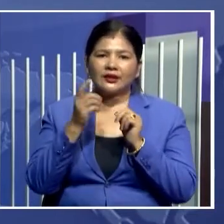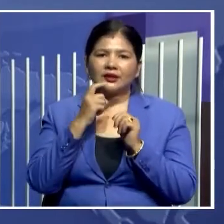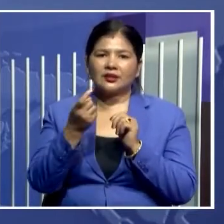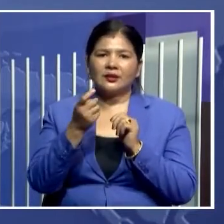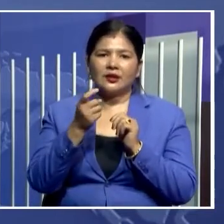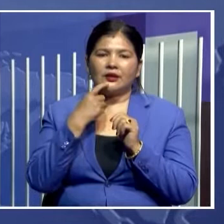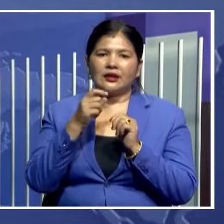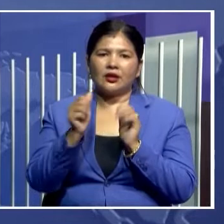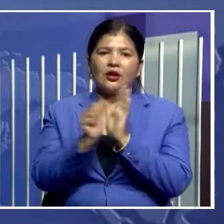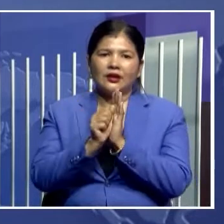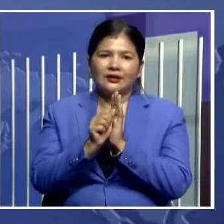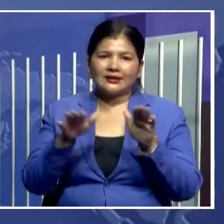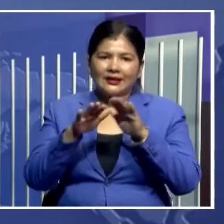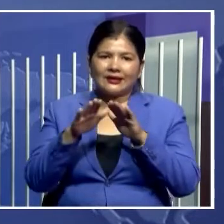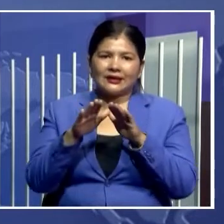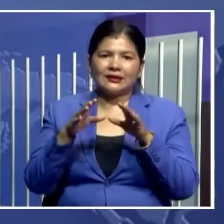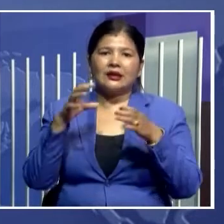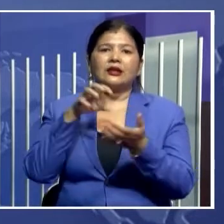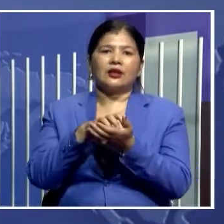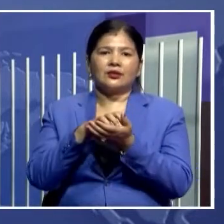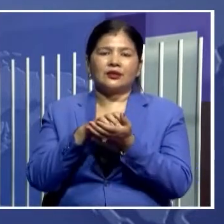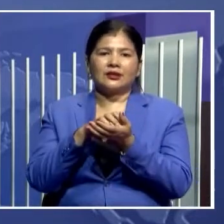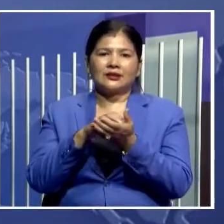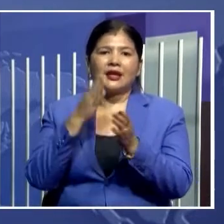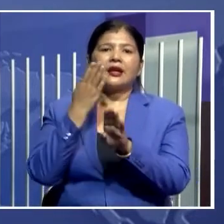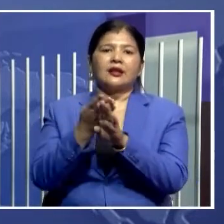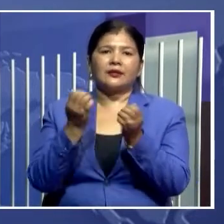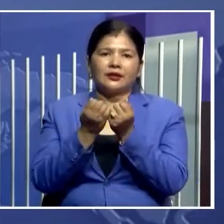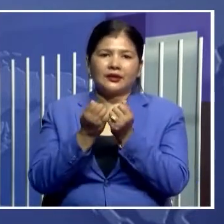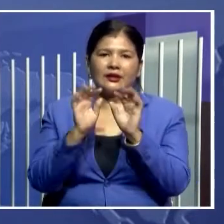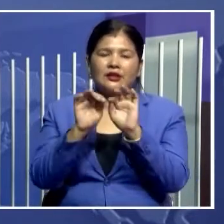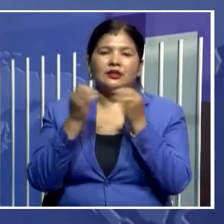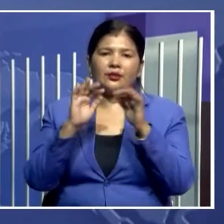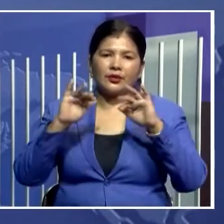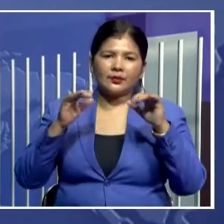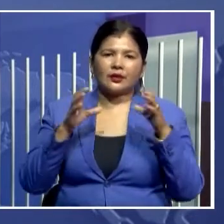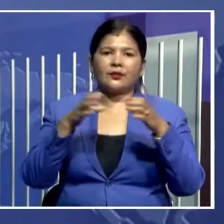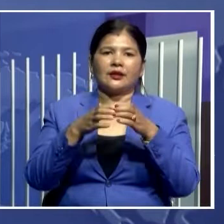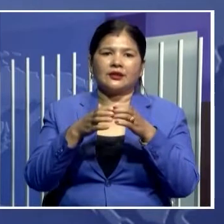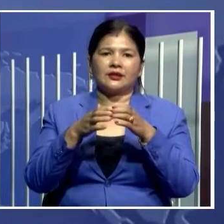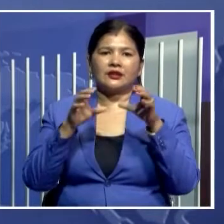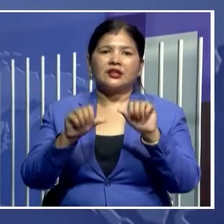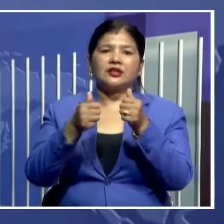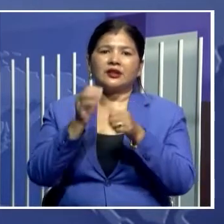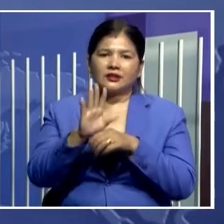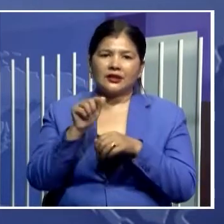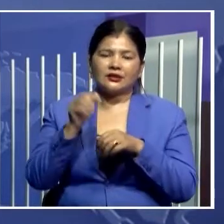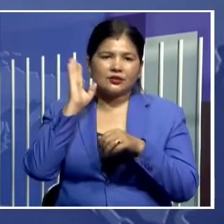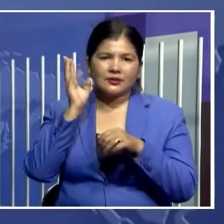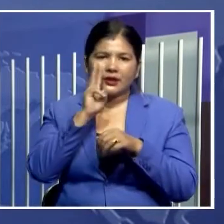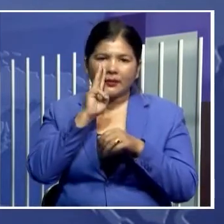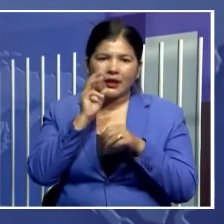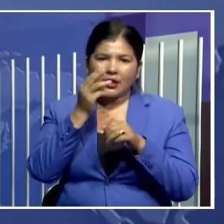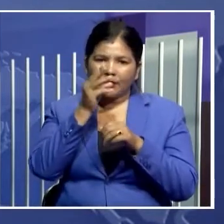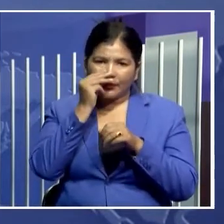यस अघि आफ्ना आधार इलाका अर्थात गढ भनेर दाबी गरिरहेका क्षेत्रहरू यसपाली फरक फरक पार्टीले ओकटिरहेका छन्। आजको समाचारमा